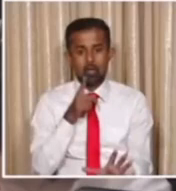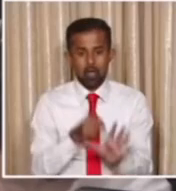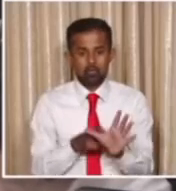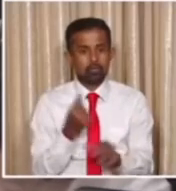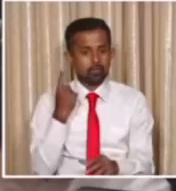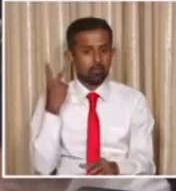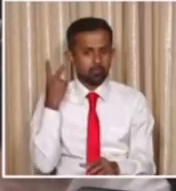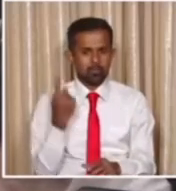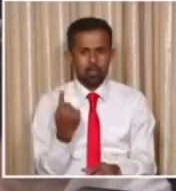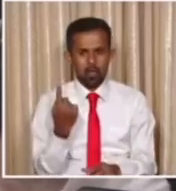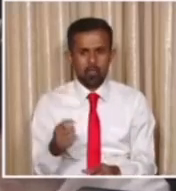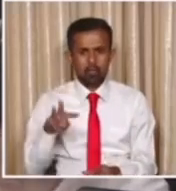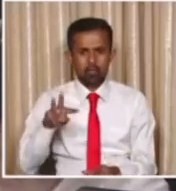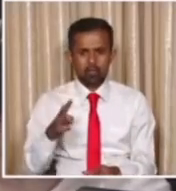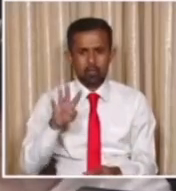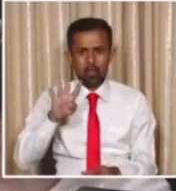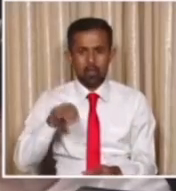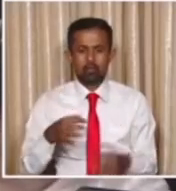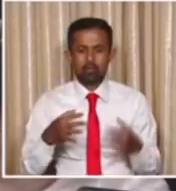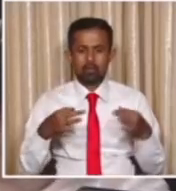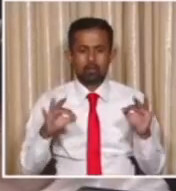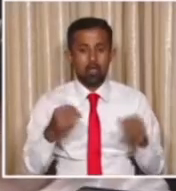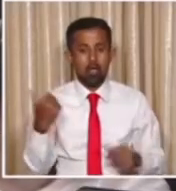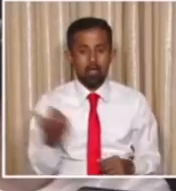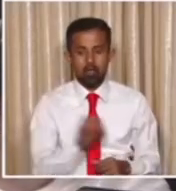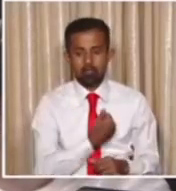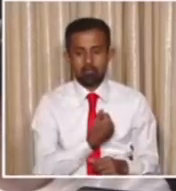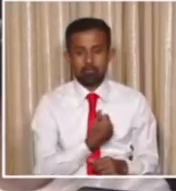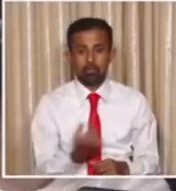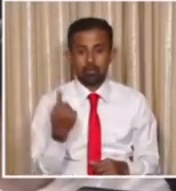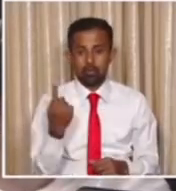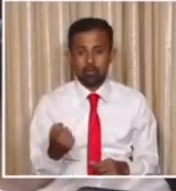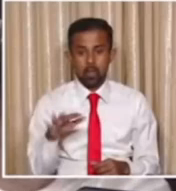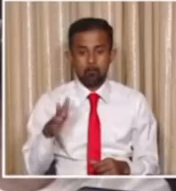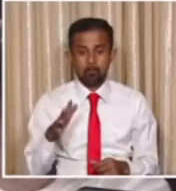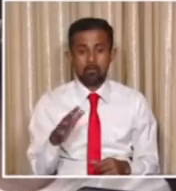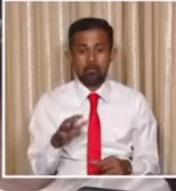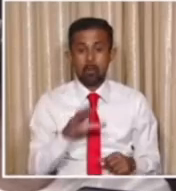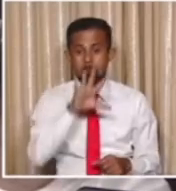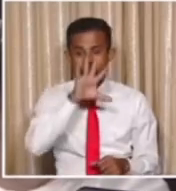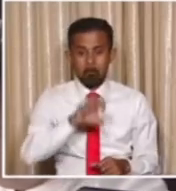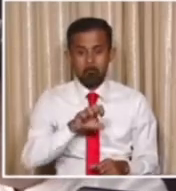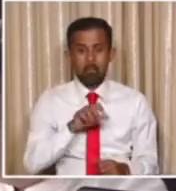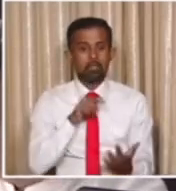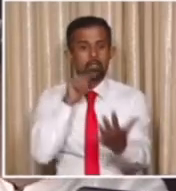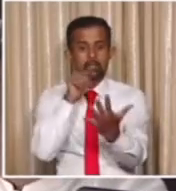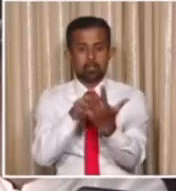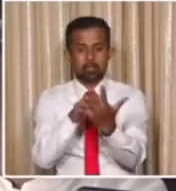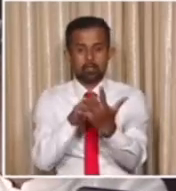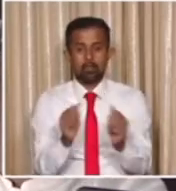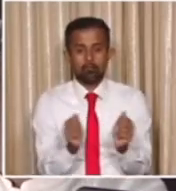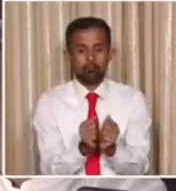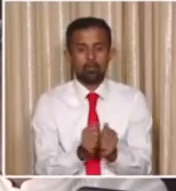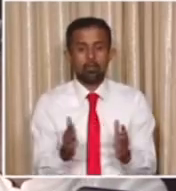පෙරේද 1340ක් අපි නිදහස් කර අලුත් අය 1500 වෙනුවට 5000ක ඉලක්කයකට යන්නට වැඩ කටයුතු